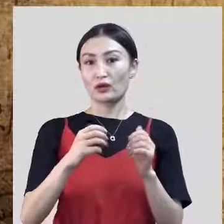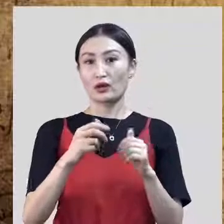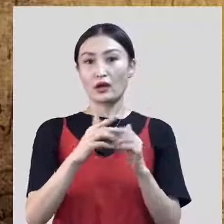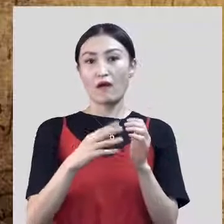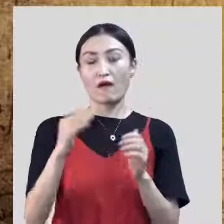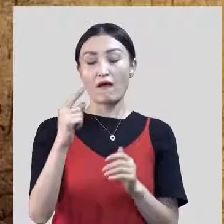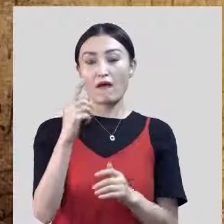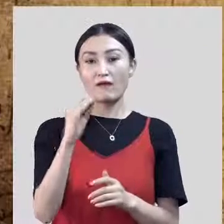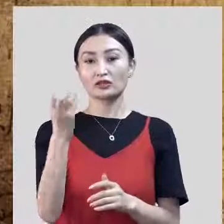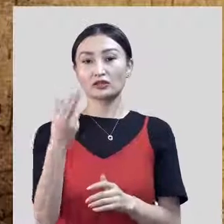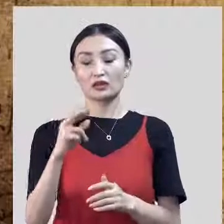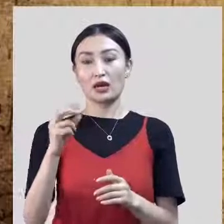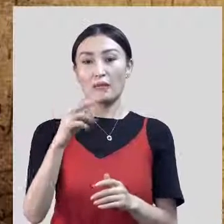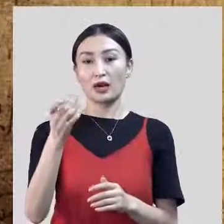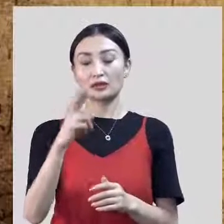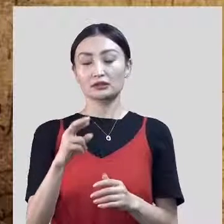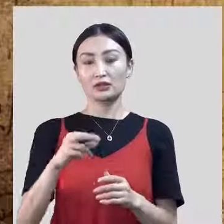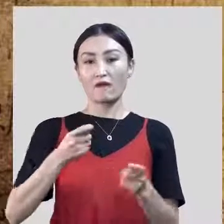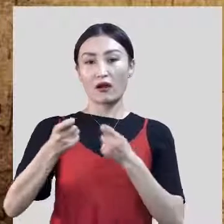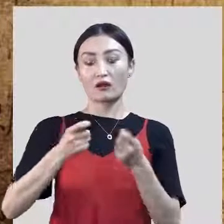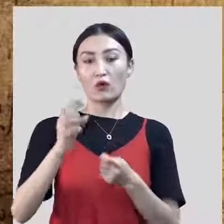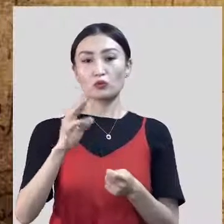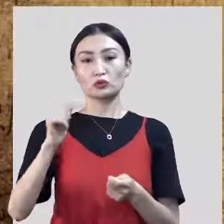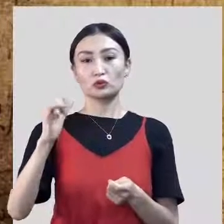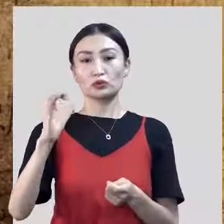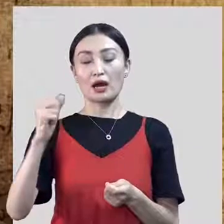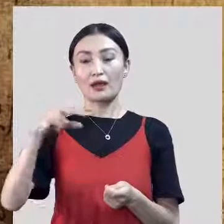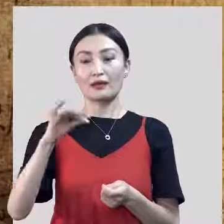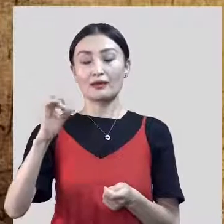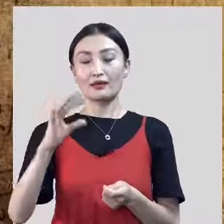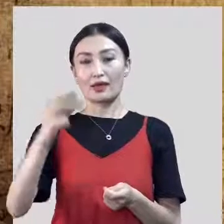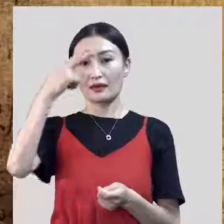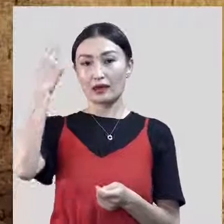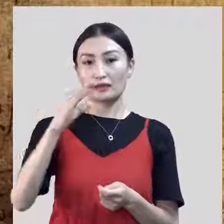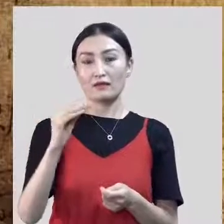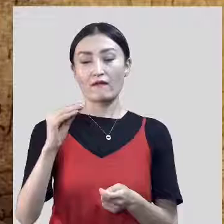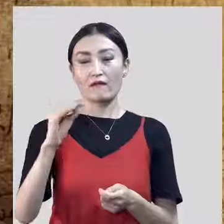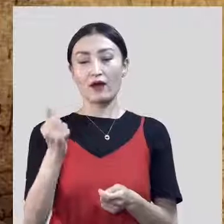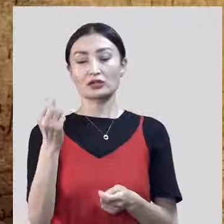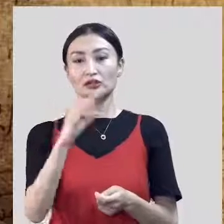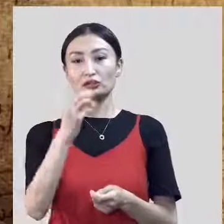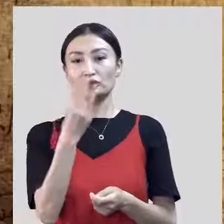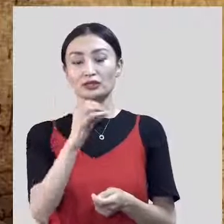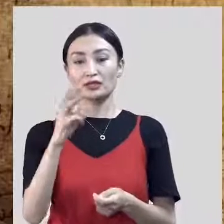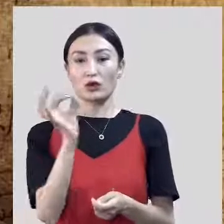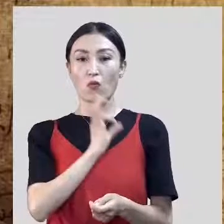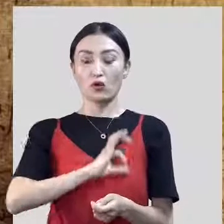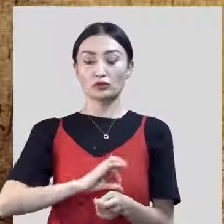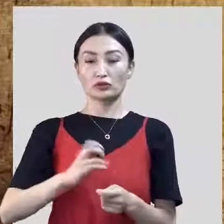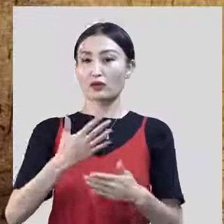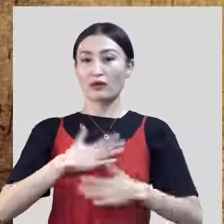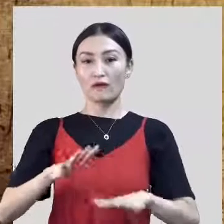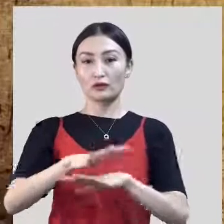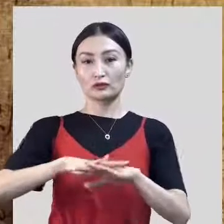фашистская партия во главе с бенито муссолини итальянские фашисты умело пользовались недовольством